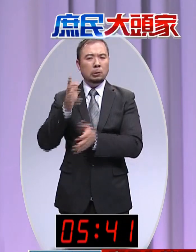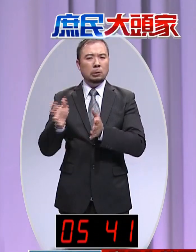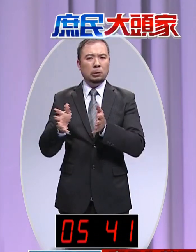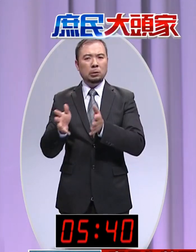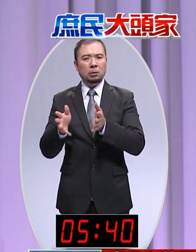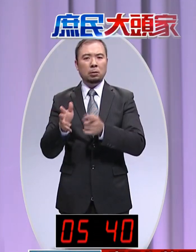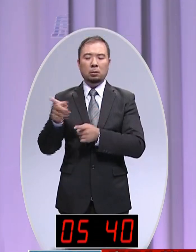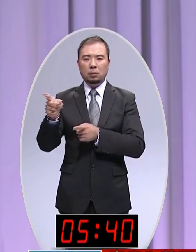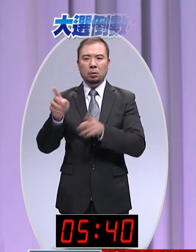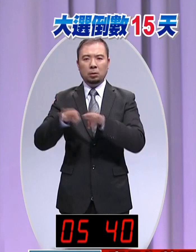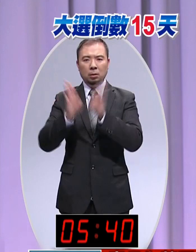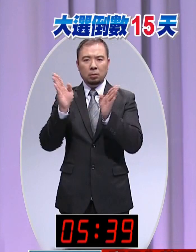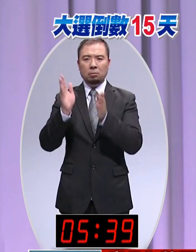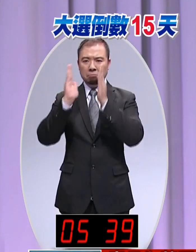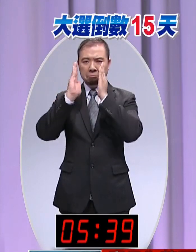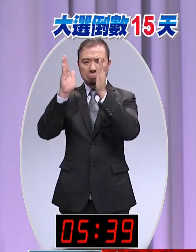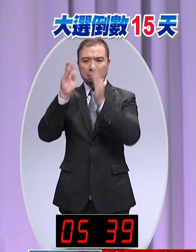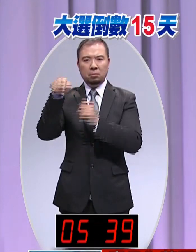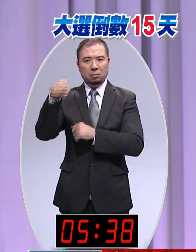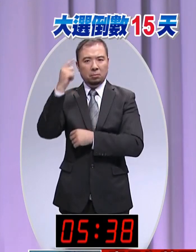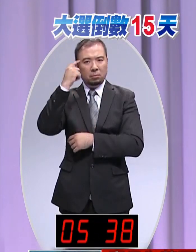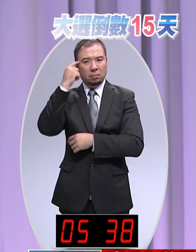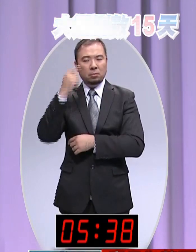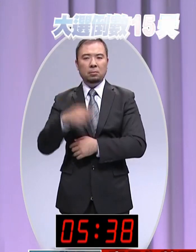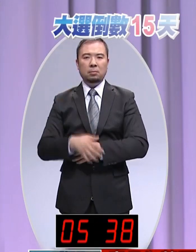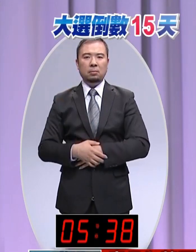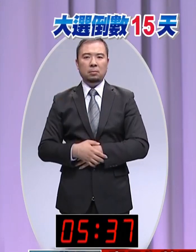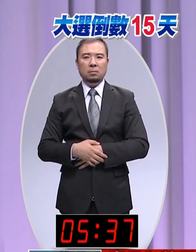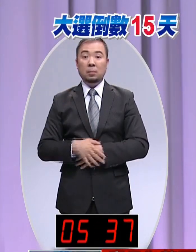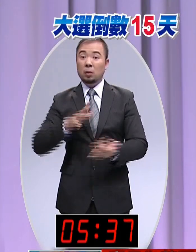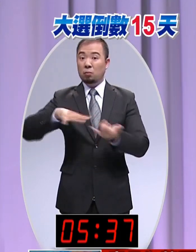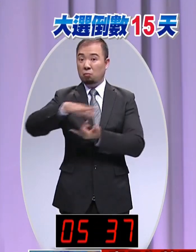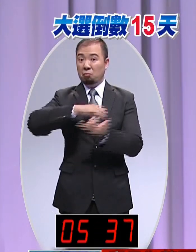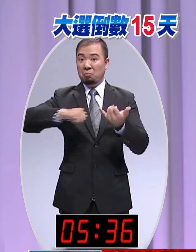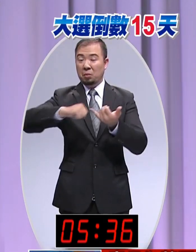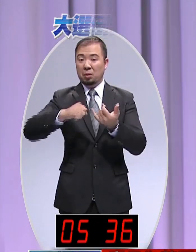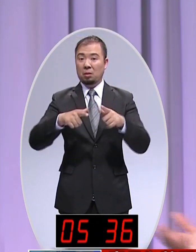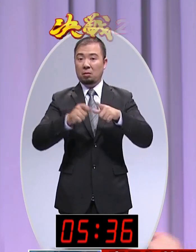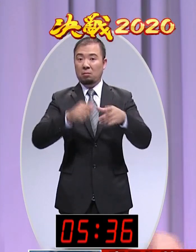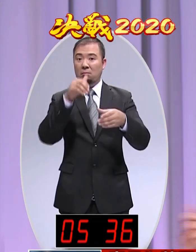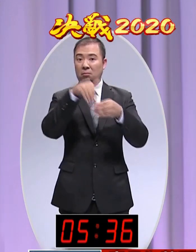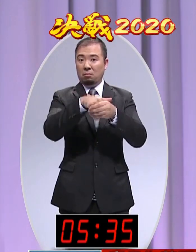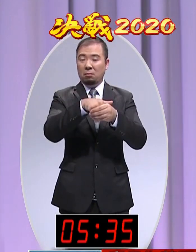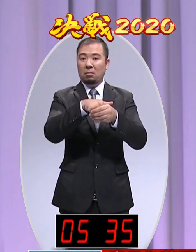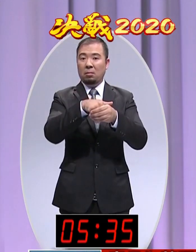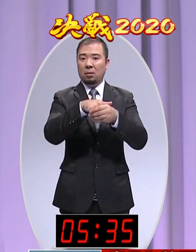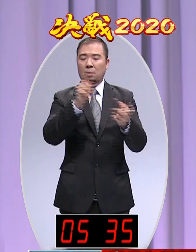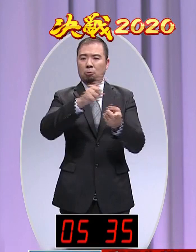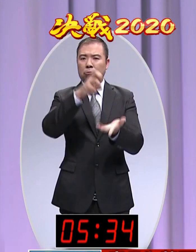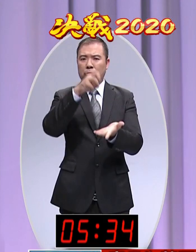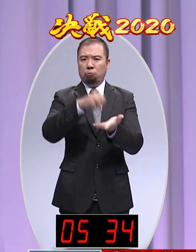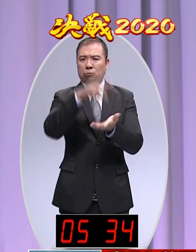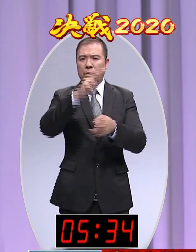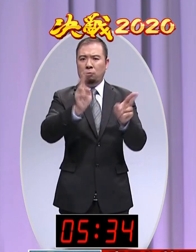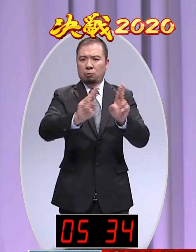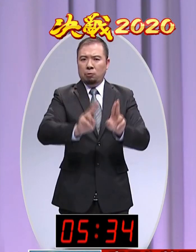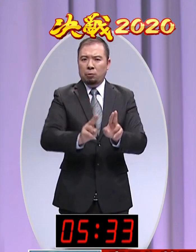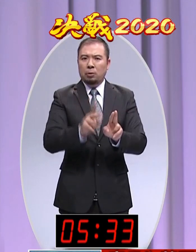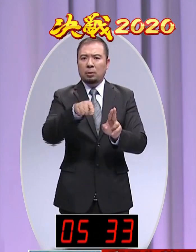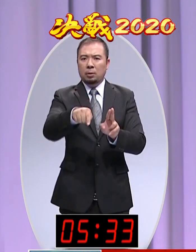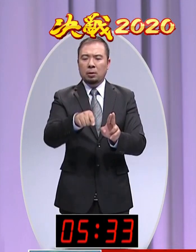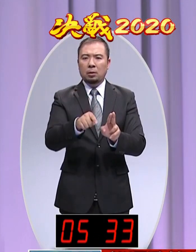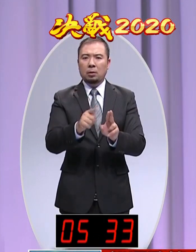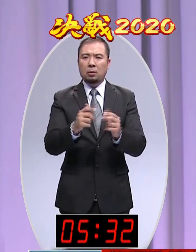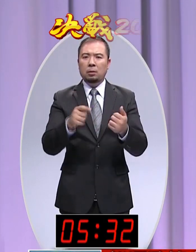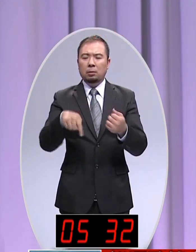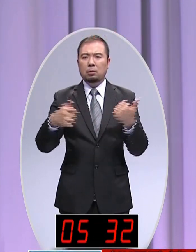能。我们全民公投通过以核养绿，你不执行，我们核能